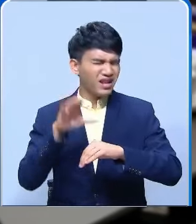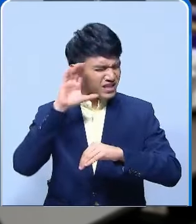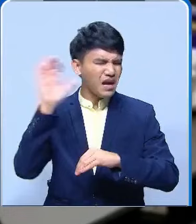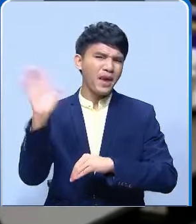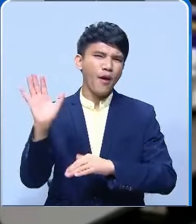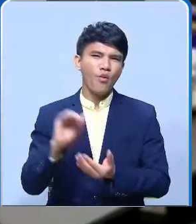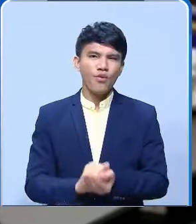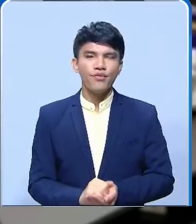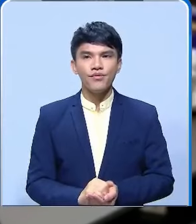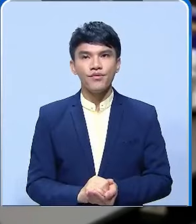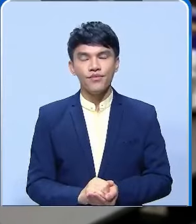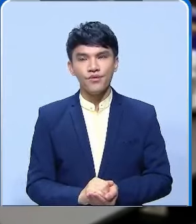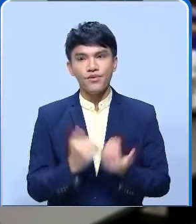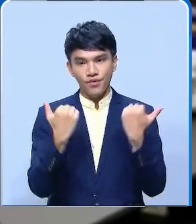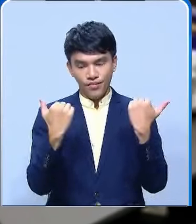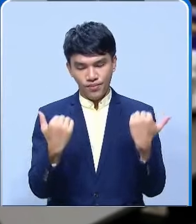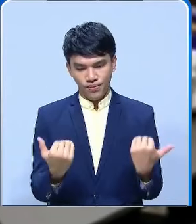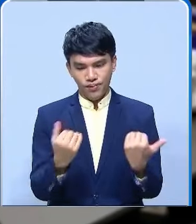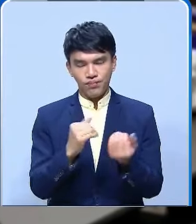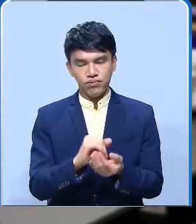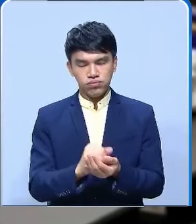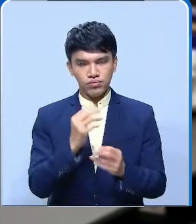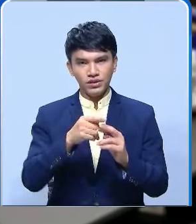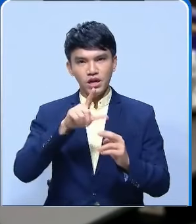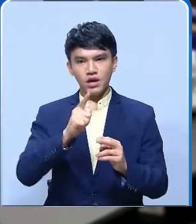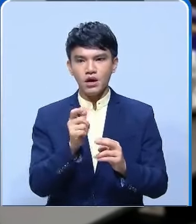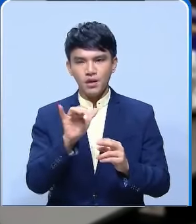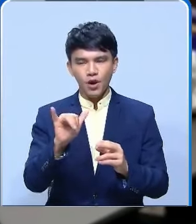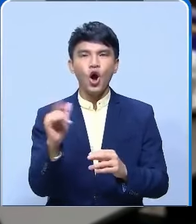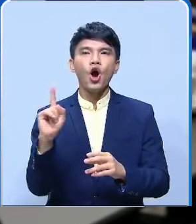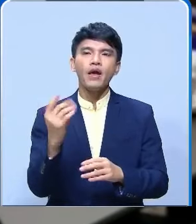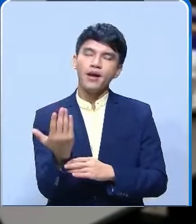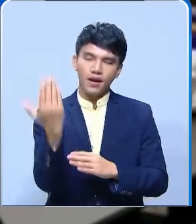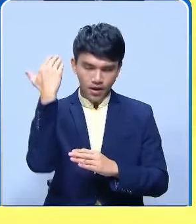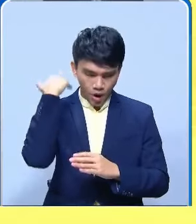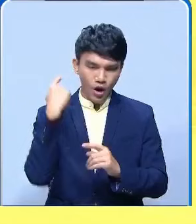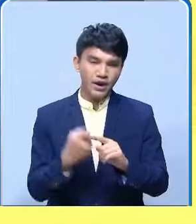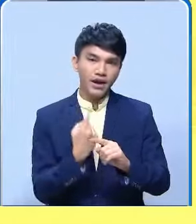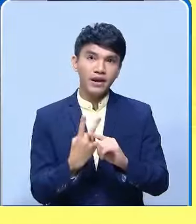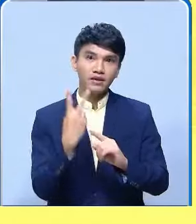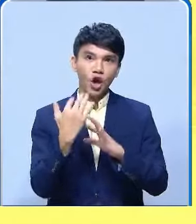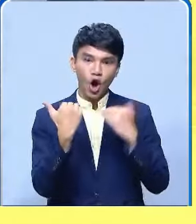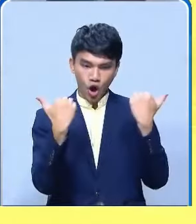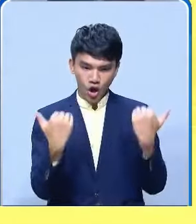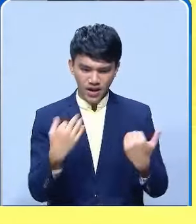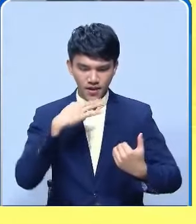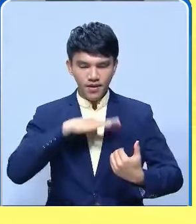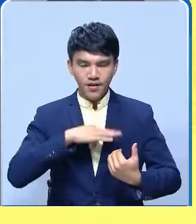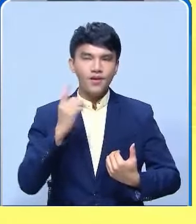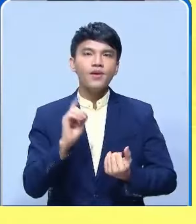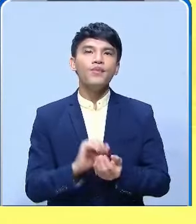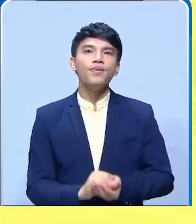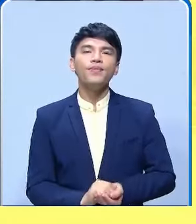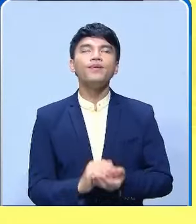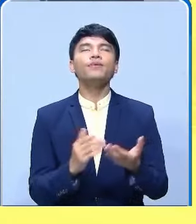ใช่ครับซึ่งผู้ต้องหาเนี่ยนางสาวพลอยณภัทรเธอบอกอีกว่าช่วงชีวิตที่ผ่านมา2เดือนนี้ตัวเองเนี่ยรู้สึกว่าถลำลึกไปมาก